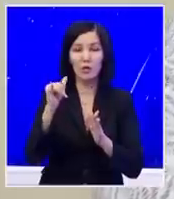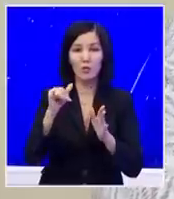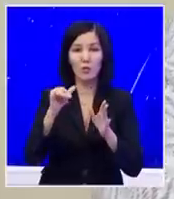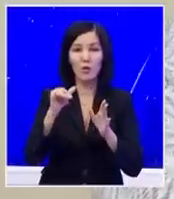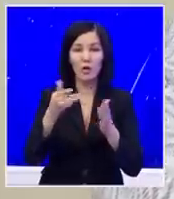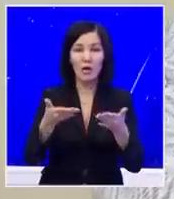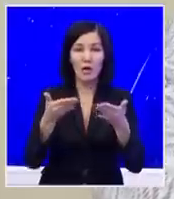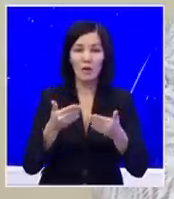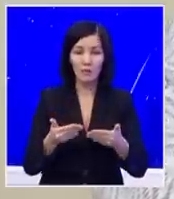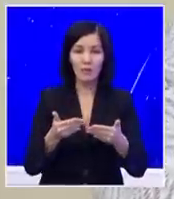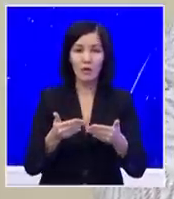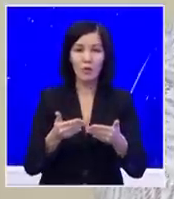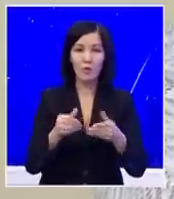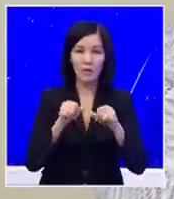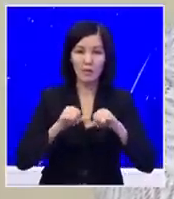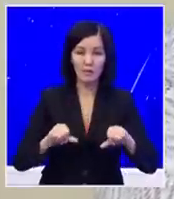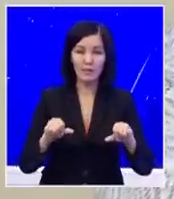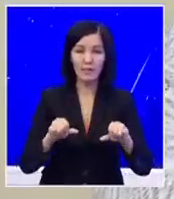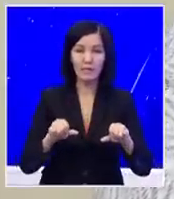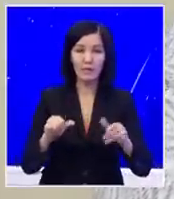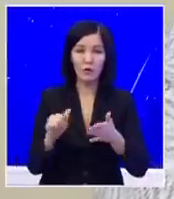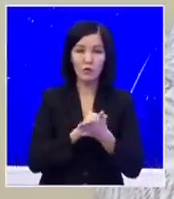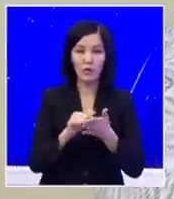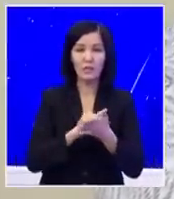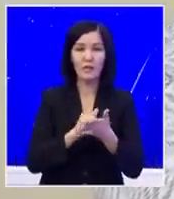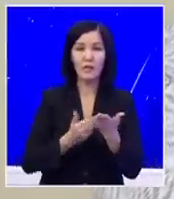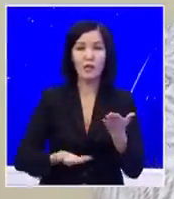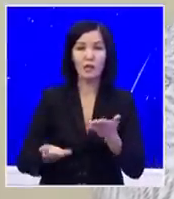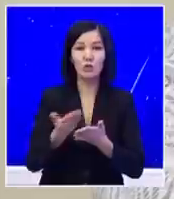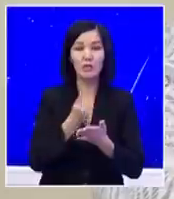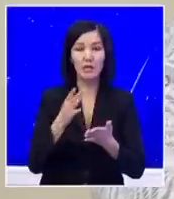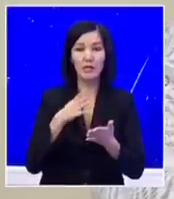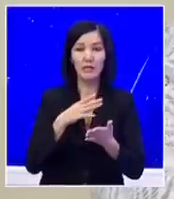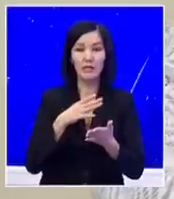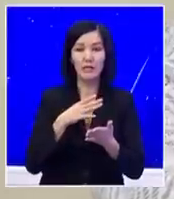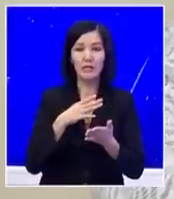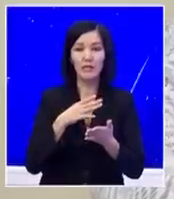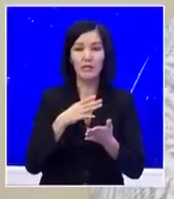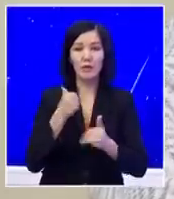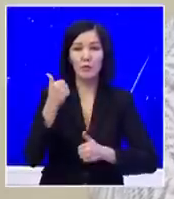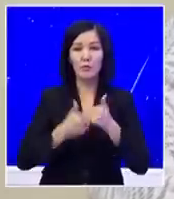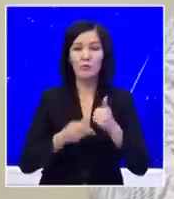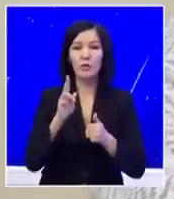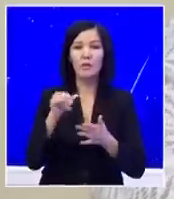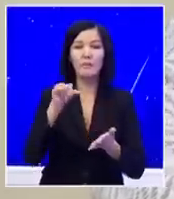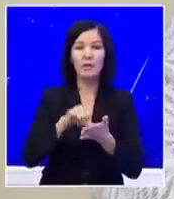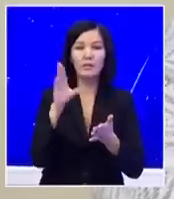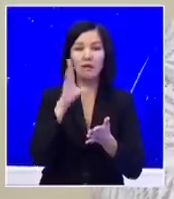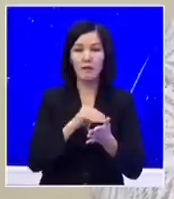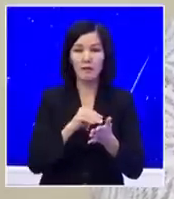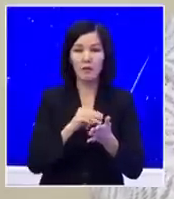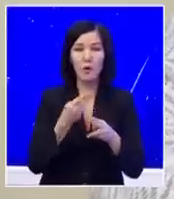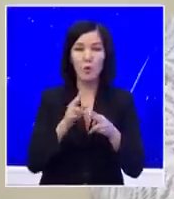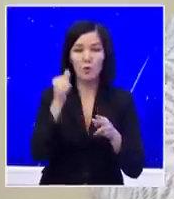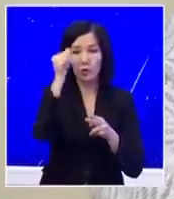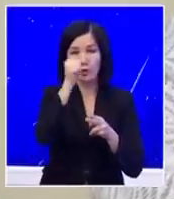университетінің қабылдау комиссиясында құжаттар қабылданады. Енді бұл конкурсқа кім қатыса алады? Яғни осы